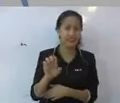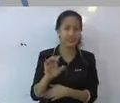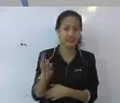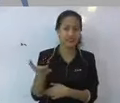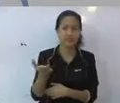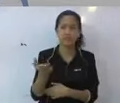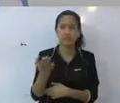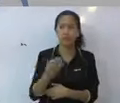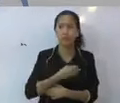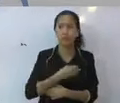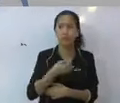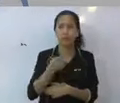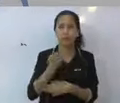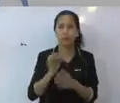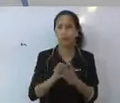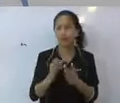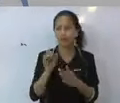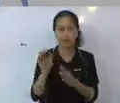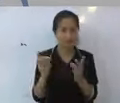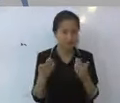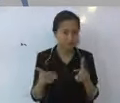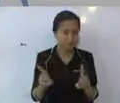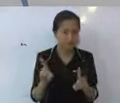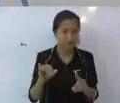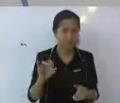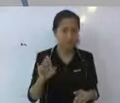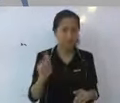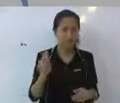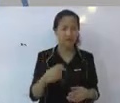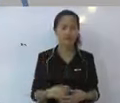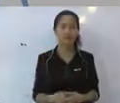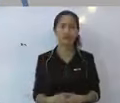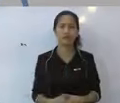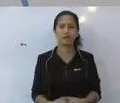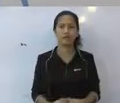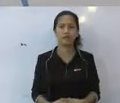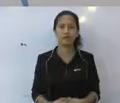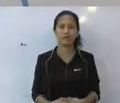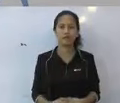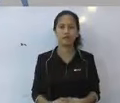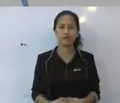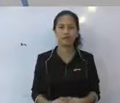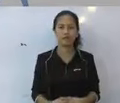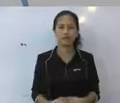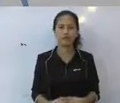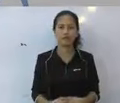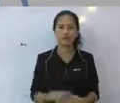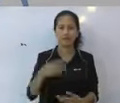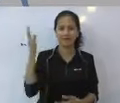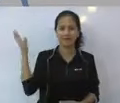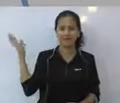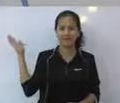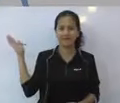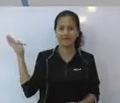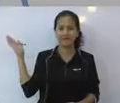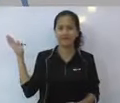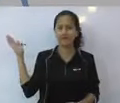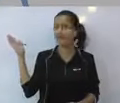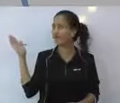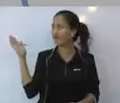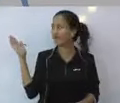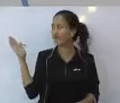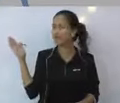medyo self-explanatory na yung mga yan, no? Okay. Considering all these factors should help